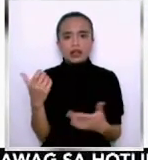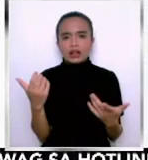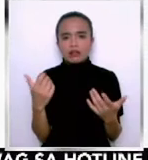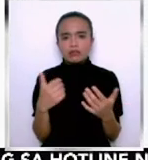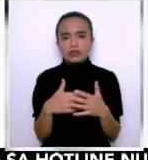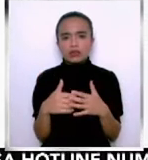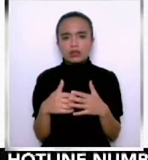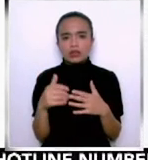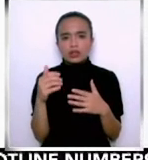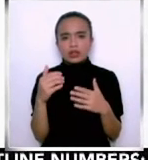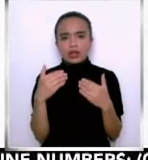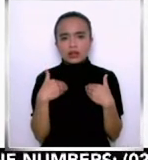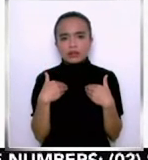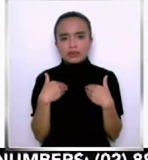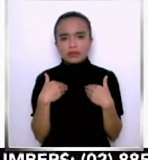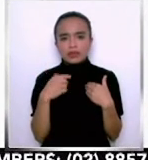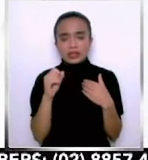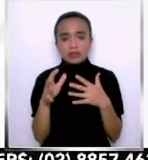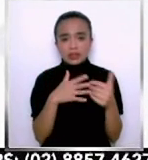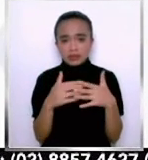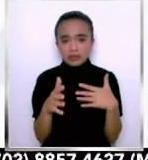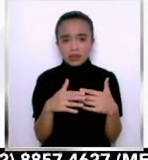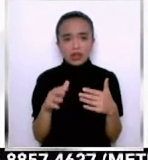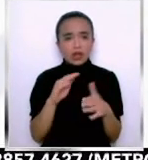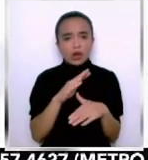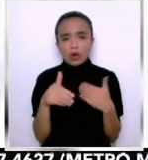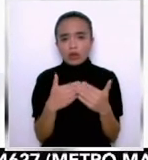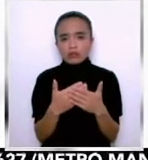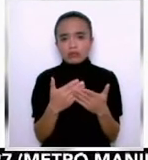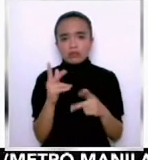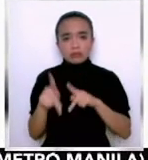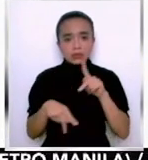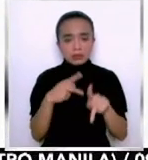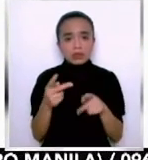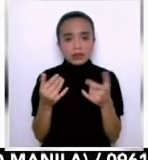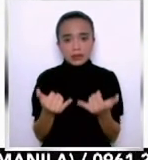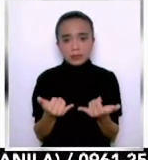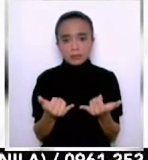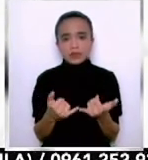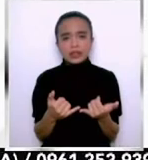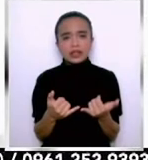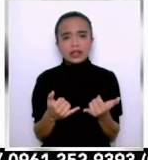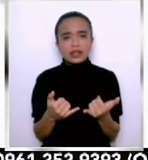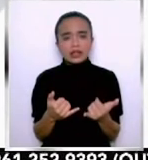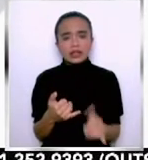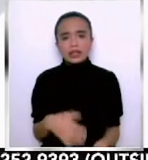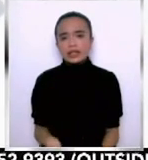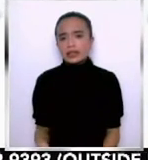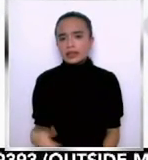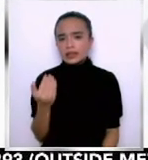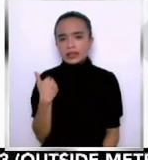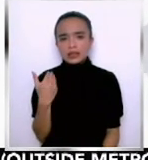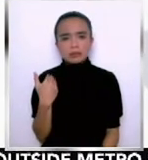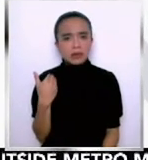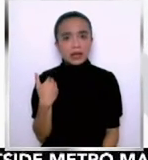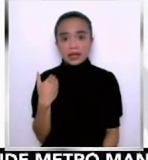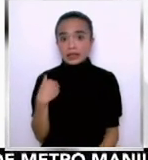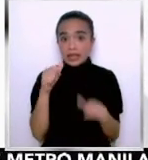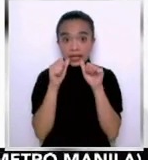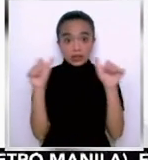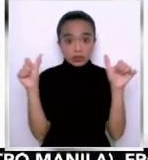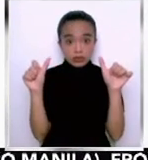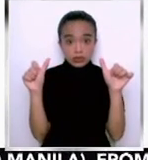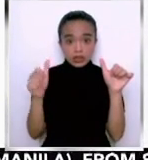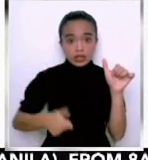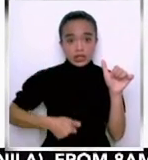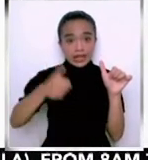out tayo dyan sa ngayon. In fact, hindi pa nga napoproclaim si BVM, may full complement